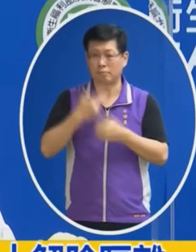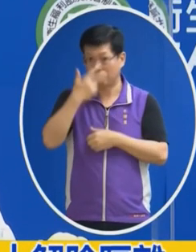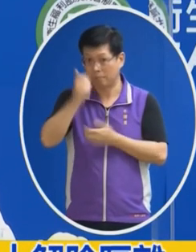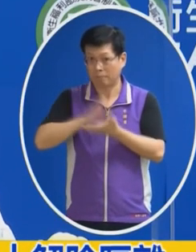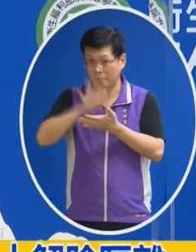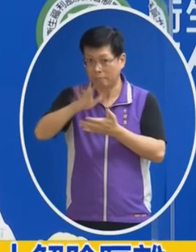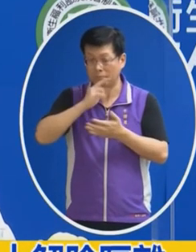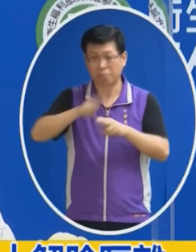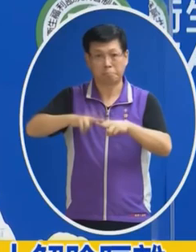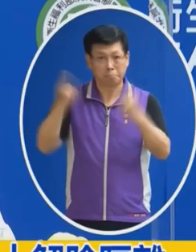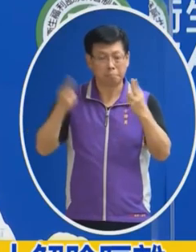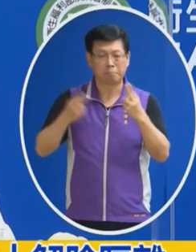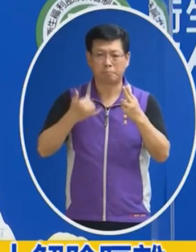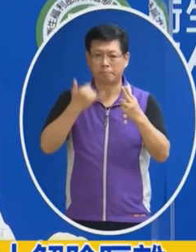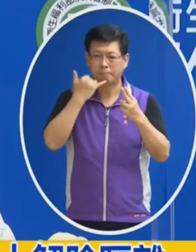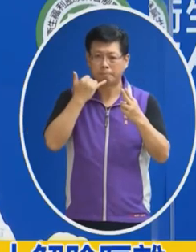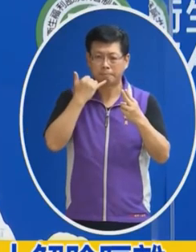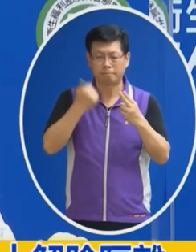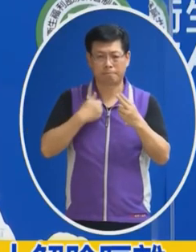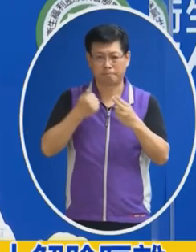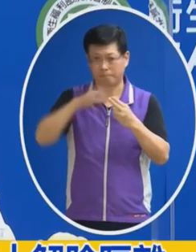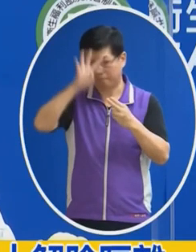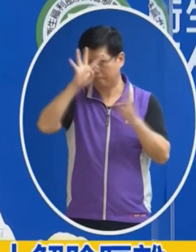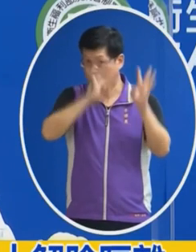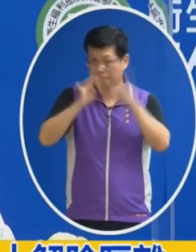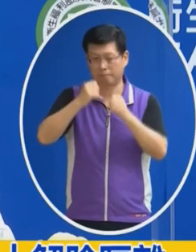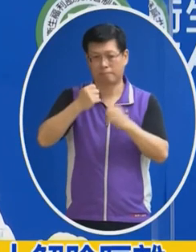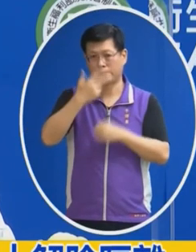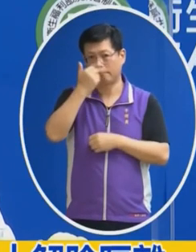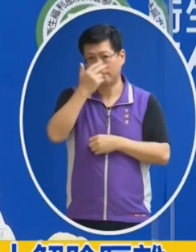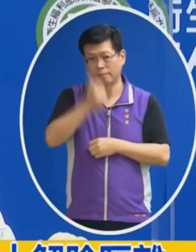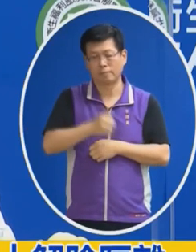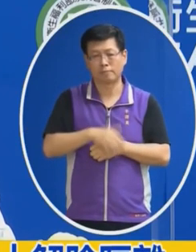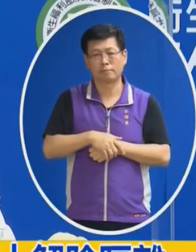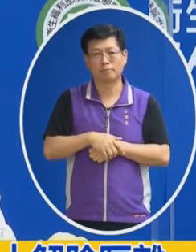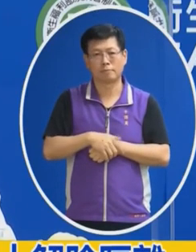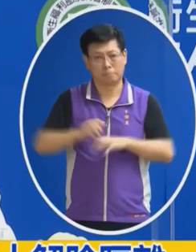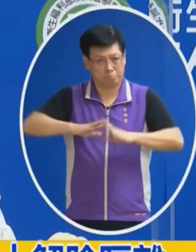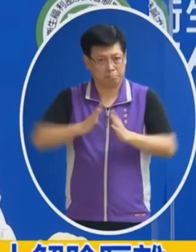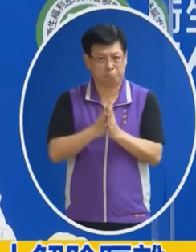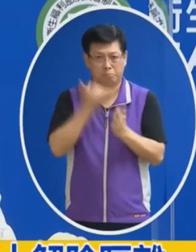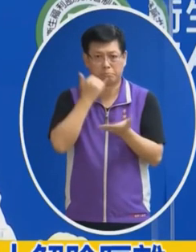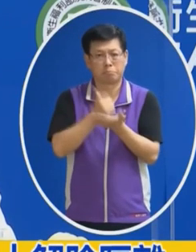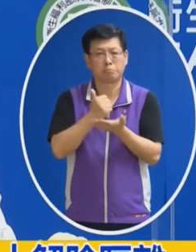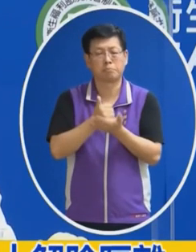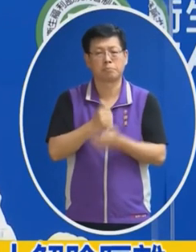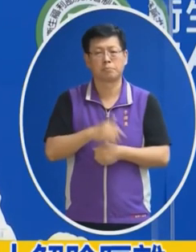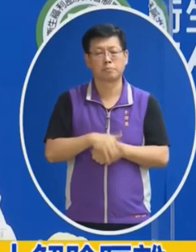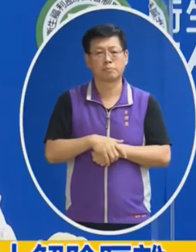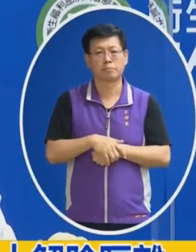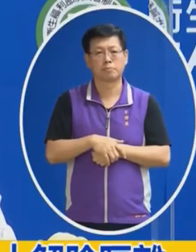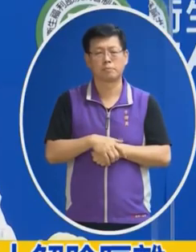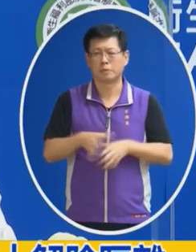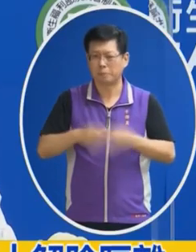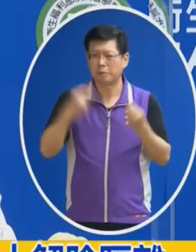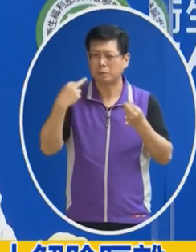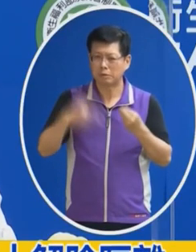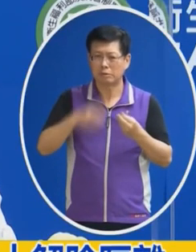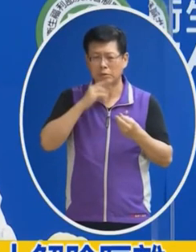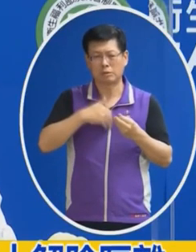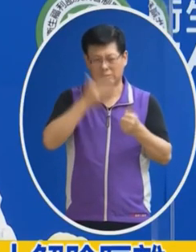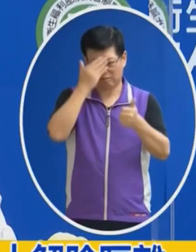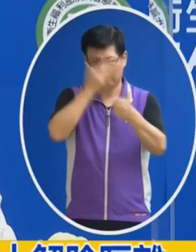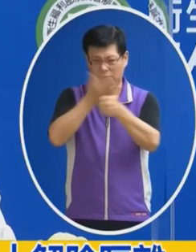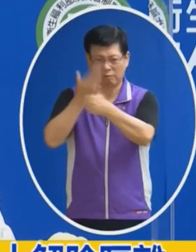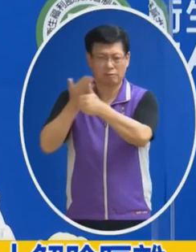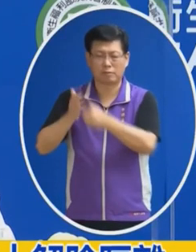来在开放的时候能够在疫调上面能够符合这样的一个及时性，那跟不用说惊扰